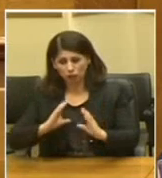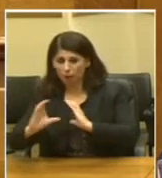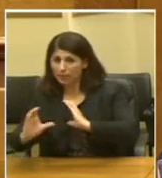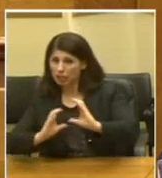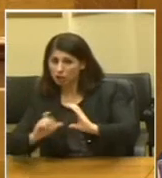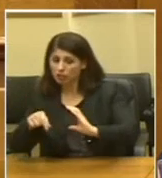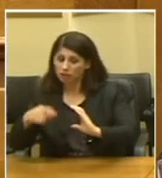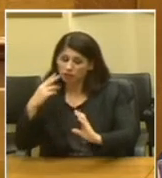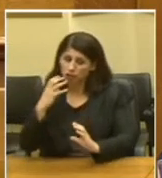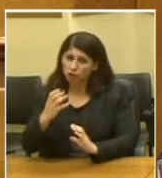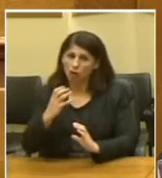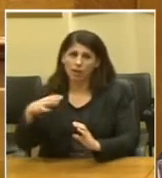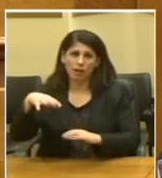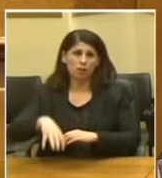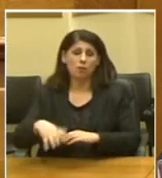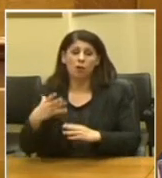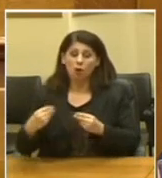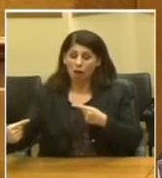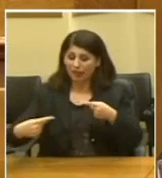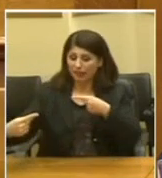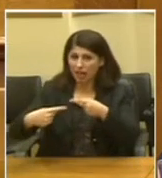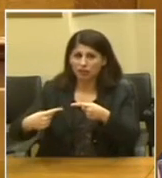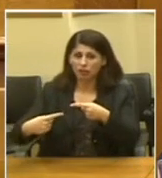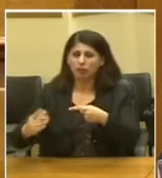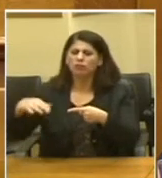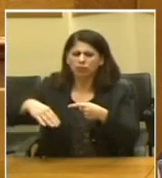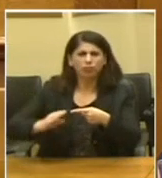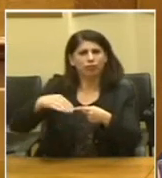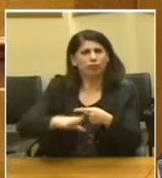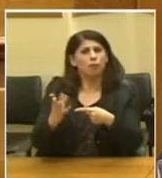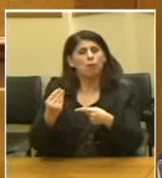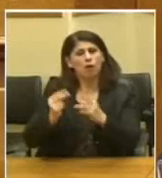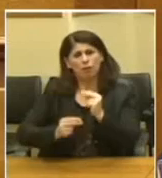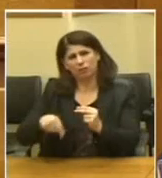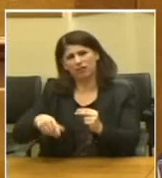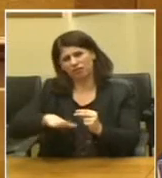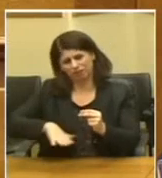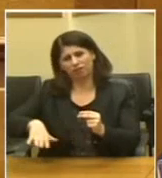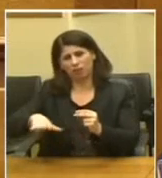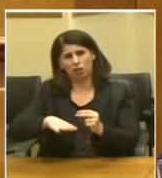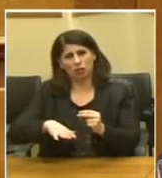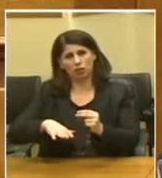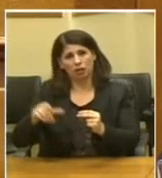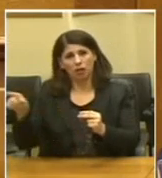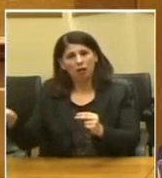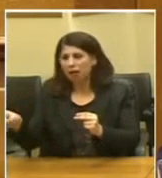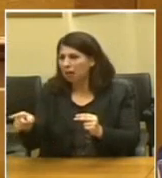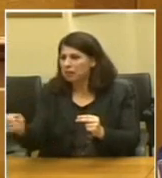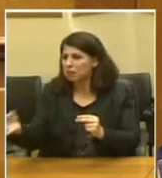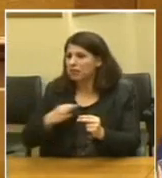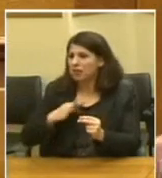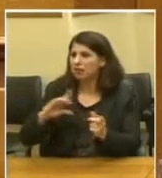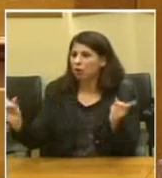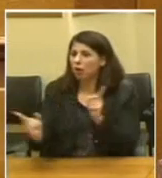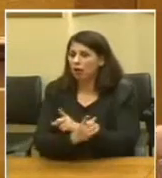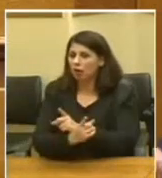κρίσιμη περίοδο με πολλές εντάσεις και αναταράξεις στην ευρύτερη περιοχή. Εσείς λέτε το αντίθετο, για άλλη μια φορά,